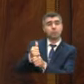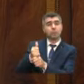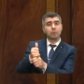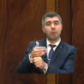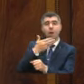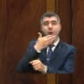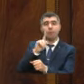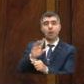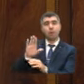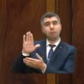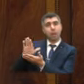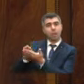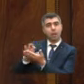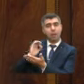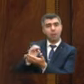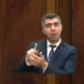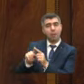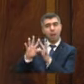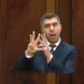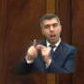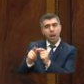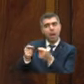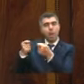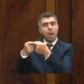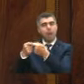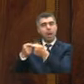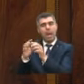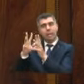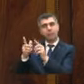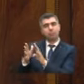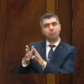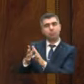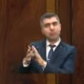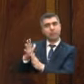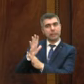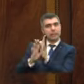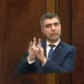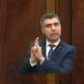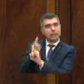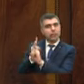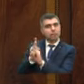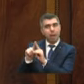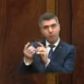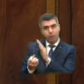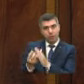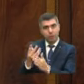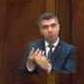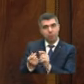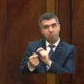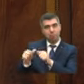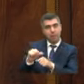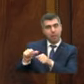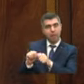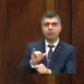لله، كما كان قدم الارقام كيقدمها، كما كان كيحسب البارح كيحسب اليوم، ولا الحساب ديال البارح بشكل والحساب ديال اليوم بشكل، راه